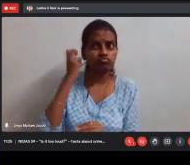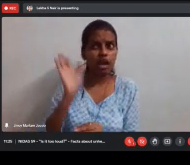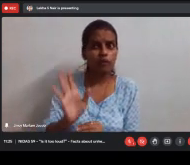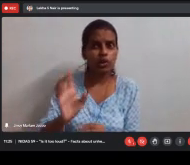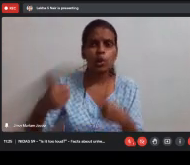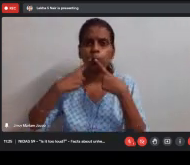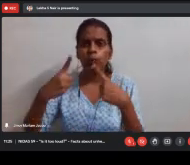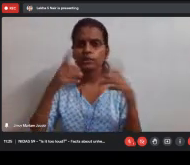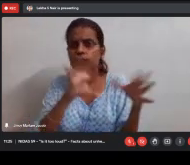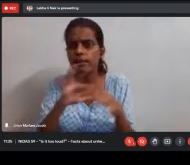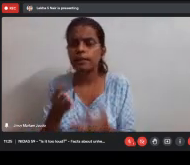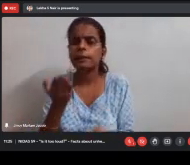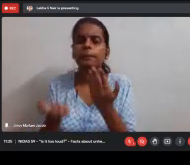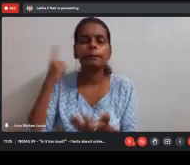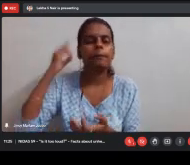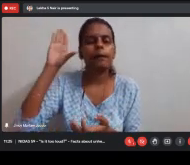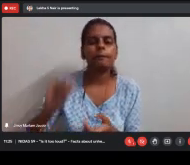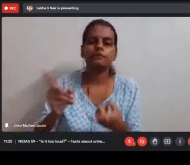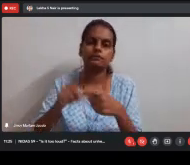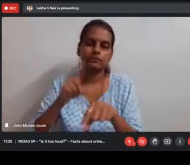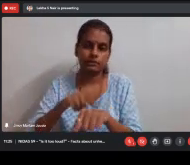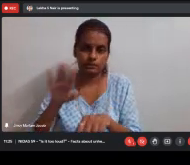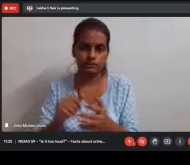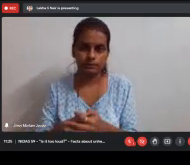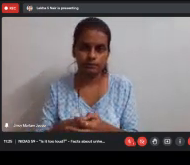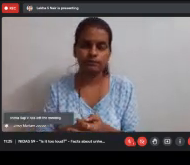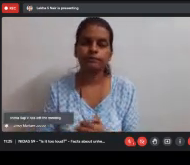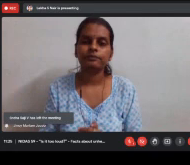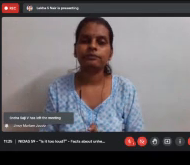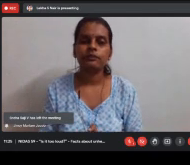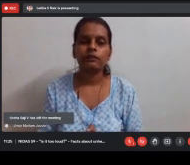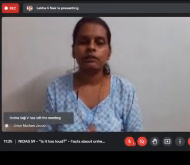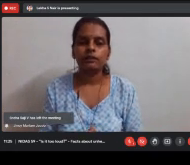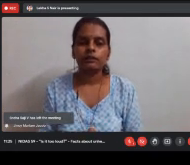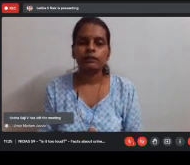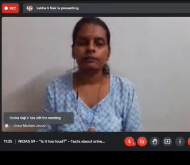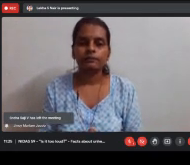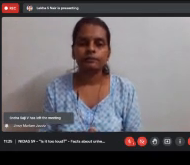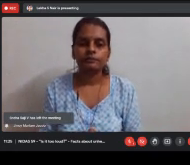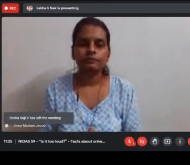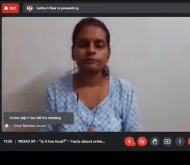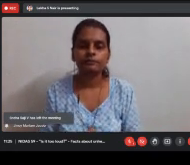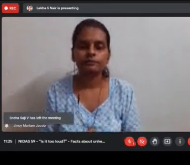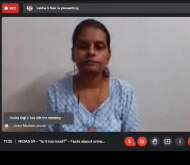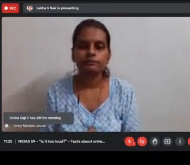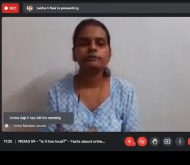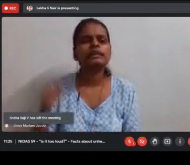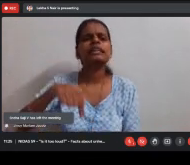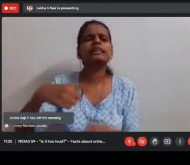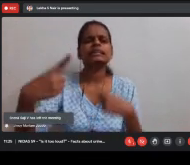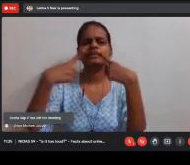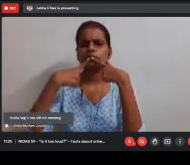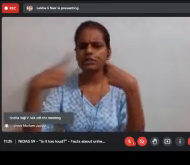സിസ്പ്ലേറ്റിൻ ബേസ്ഡ് കീമോ ചെയ്യുന്ന വ്യക്തികൾക്ക് കേൾവിക്കുറവ് കാണാറുണ്ട്. ഹൈ ഫ്രീക്വൻസി കേൾവിക്കുറവ് അങ്ങനെയുള്ള വ്യക്തികൾക്ക് നോയ്സ്